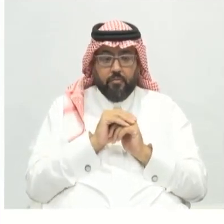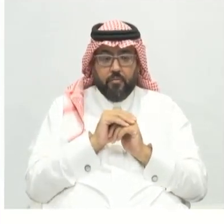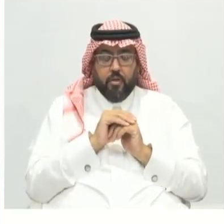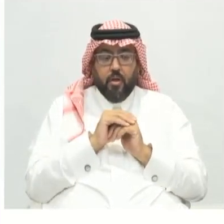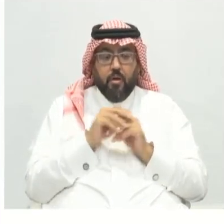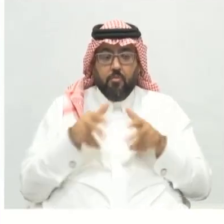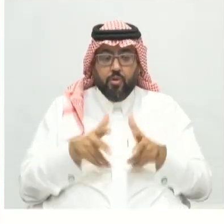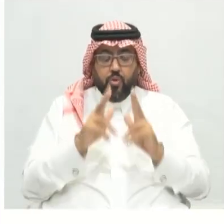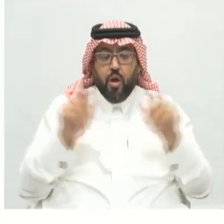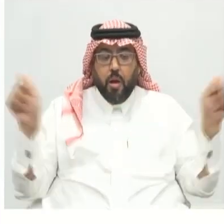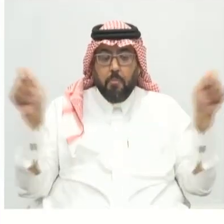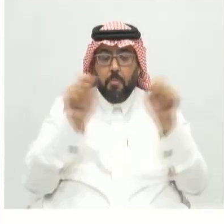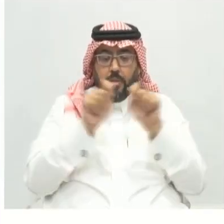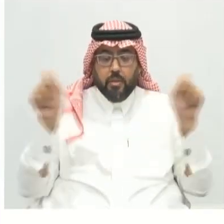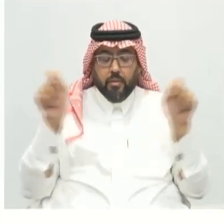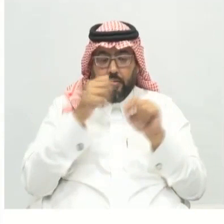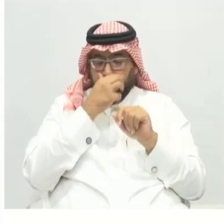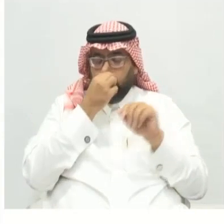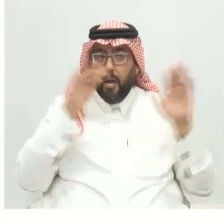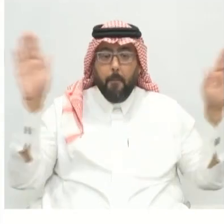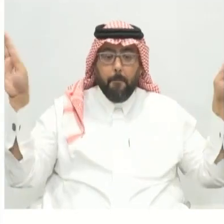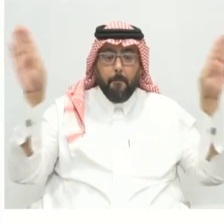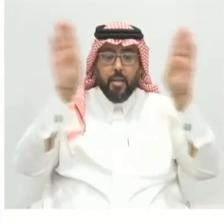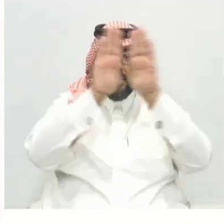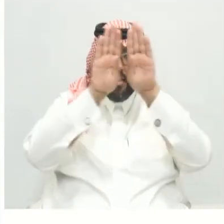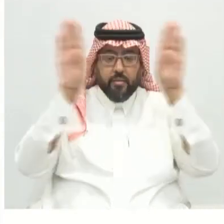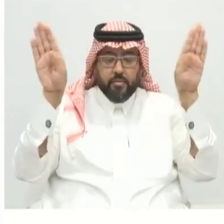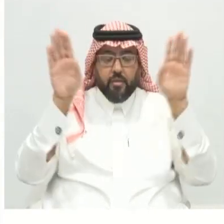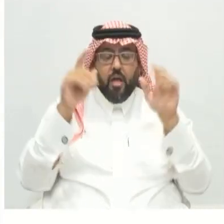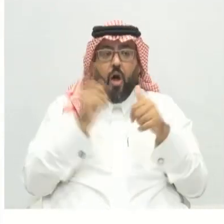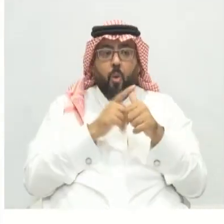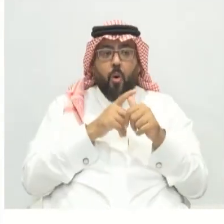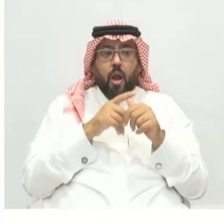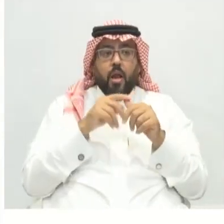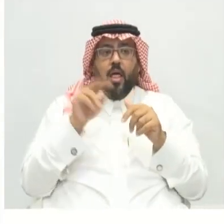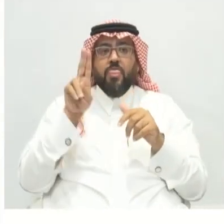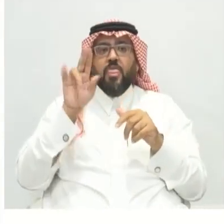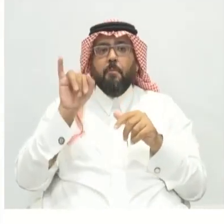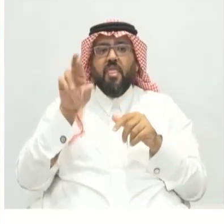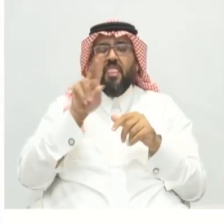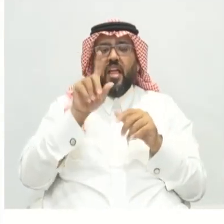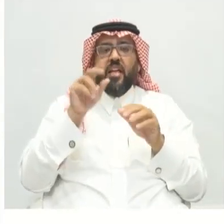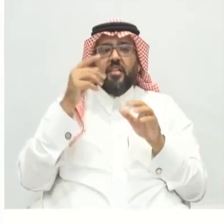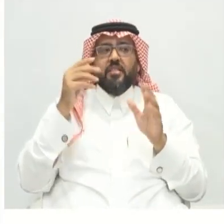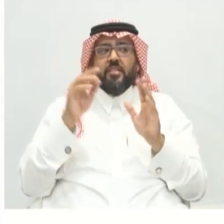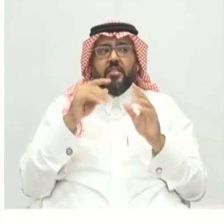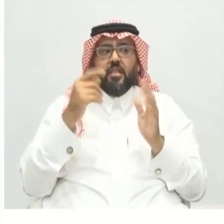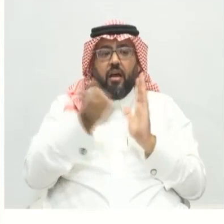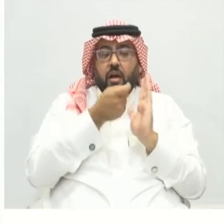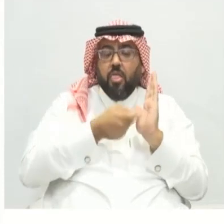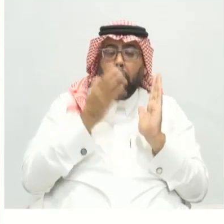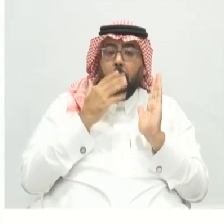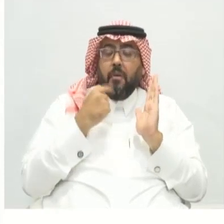المسرحيه هل يمكنك يمكنكم البدء بالتمثيل قبل تحديد السيناريو ماذا تسمى